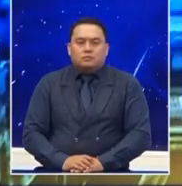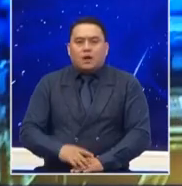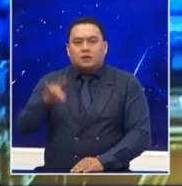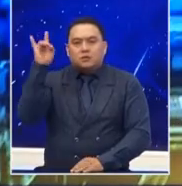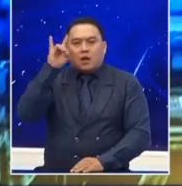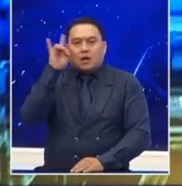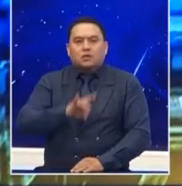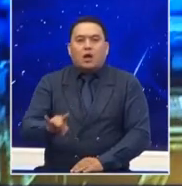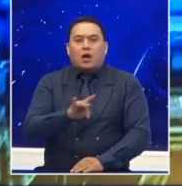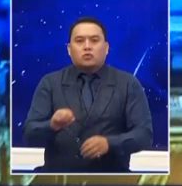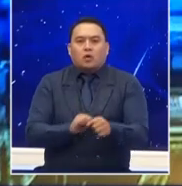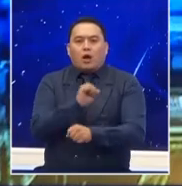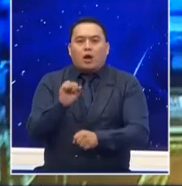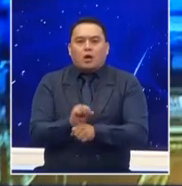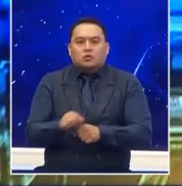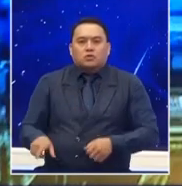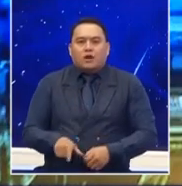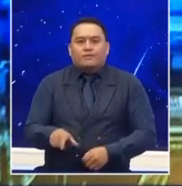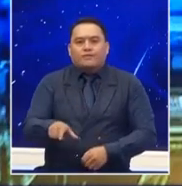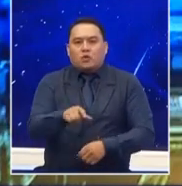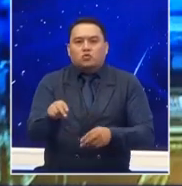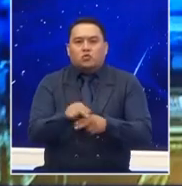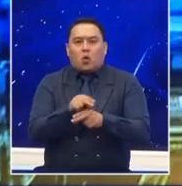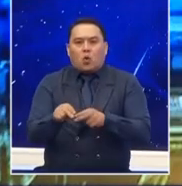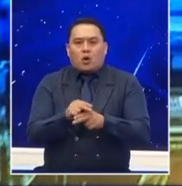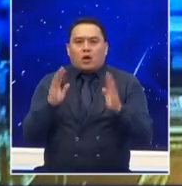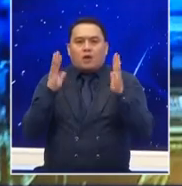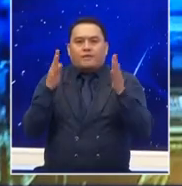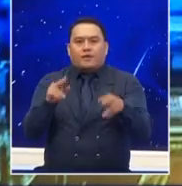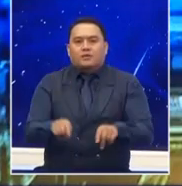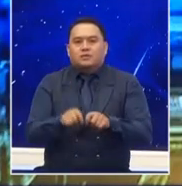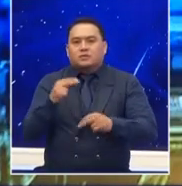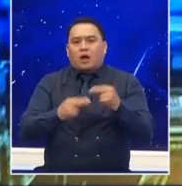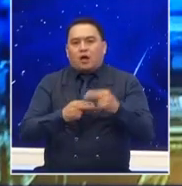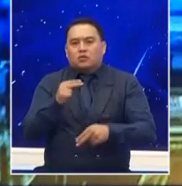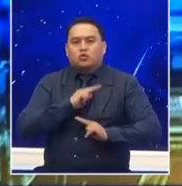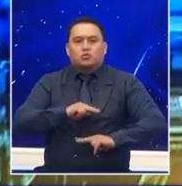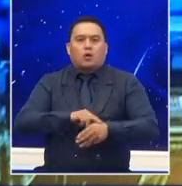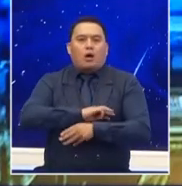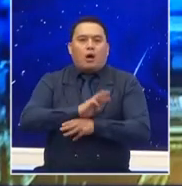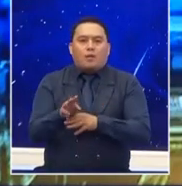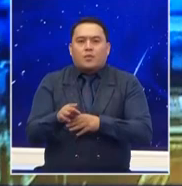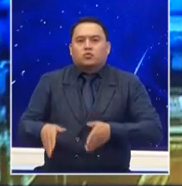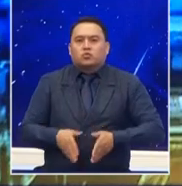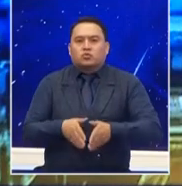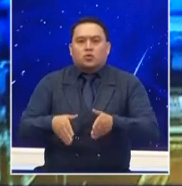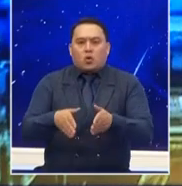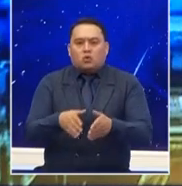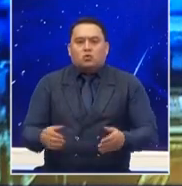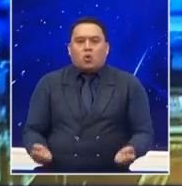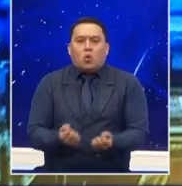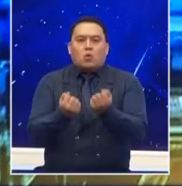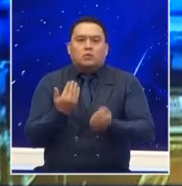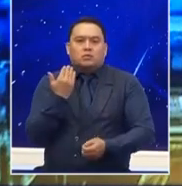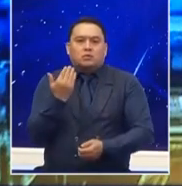Сарқан ауданында аялдама, жаяу жүргіншілер жолы жасалып, Арбат аллеясы салынды. Мұның бәрі жұмыспен қамтудың жол картасы аясында қолдау